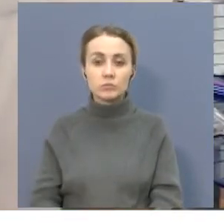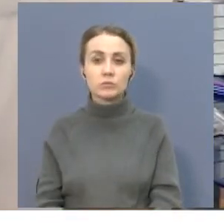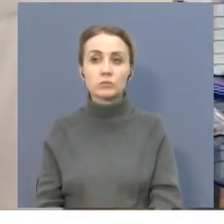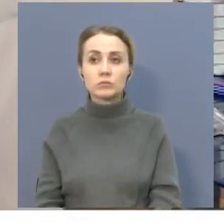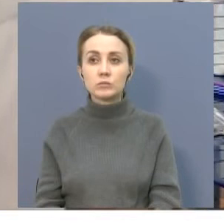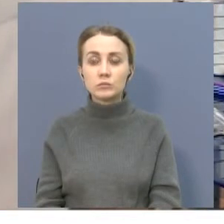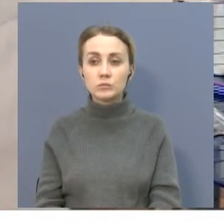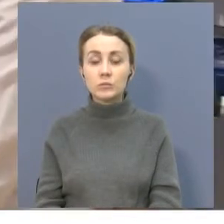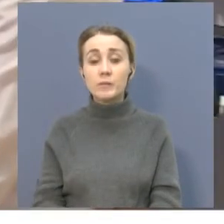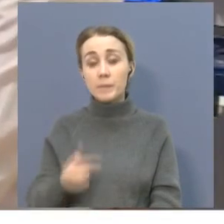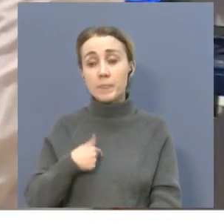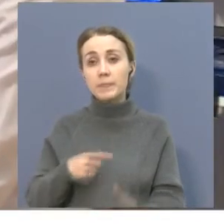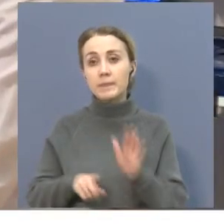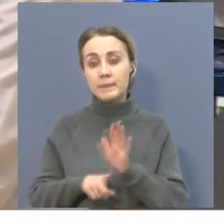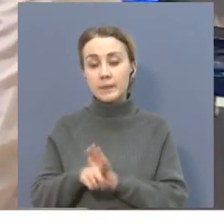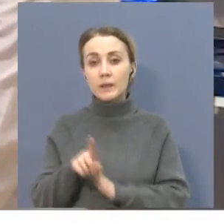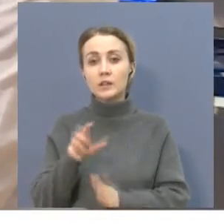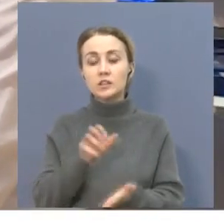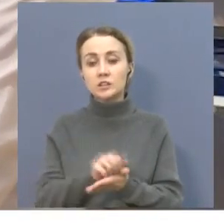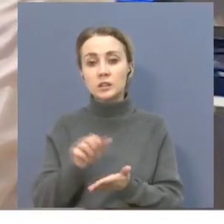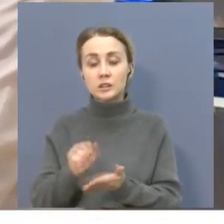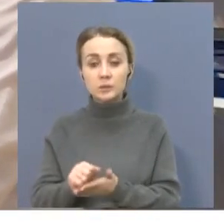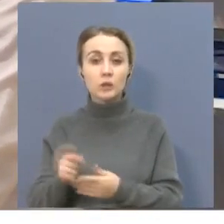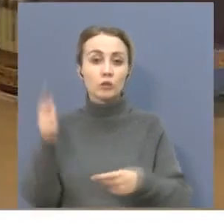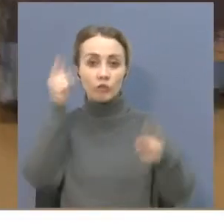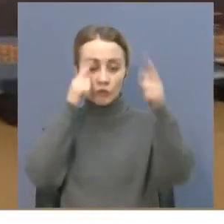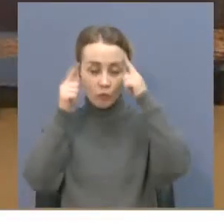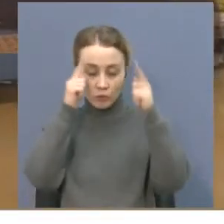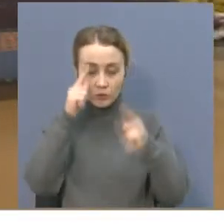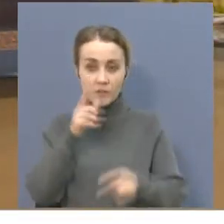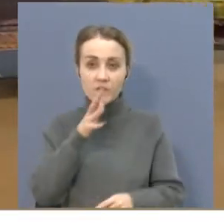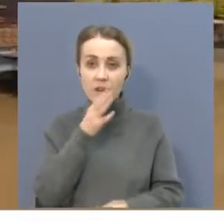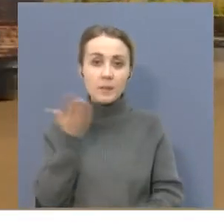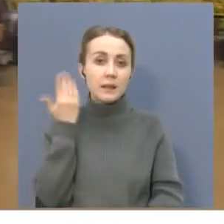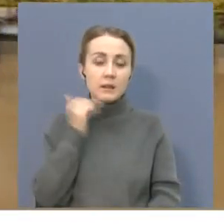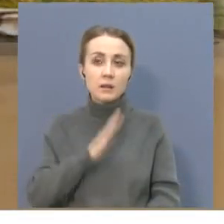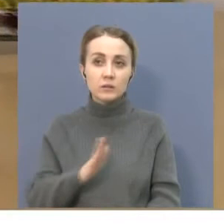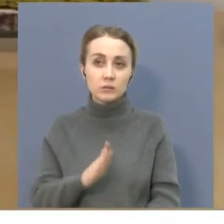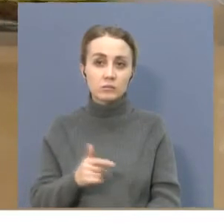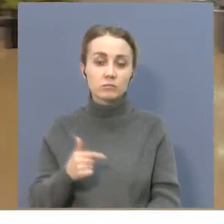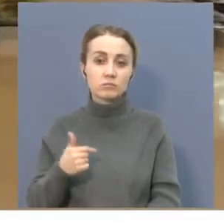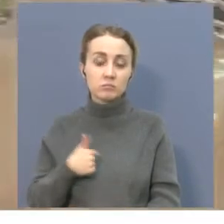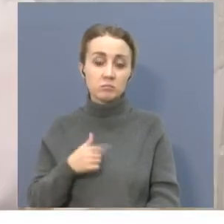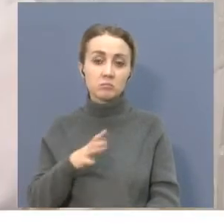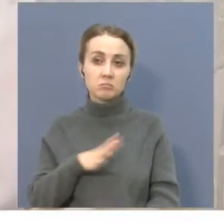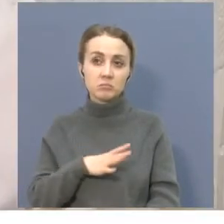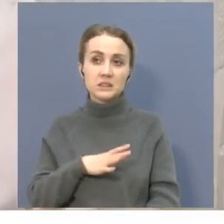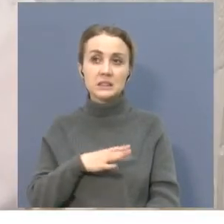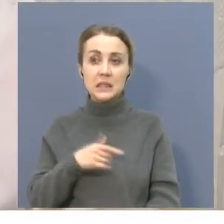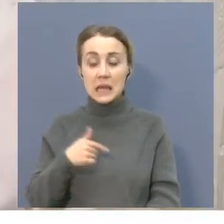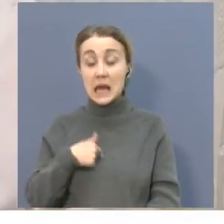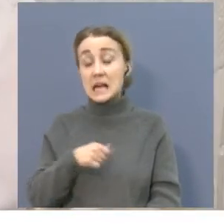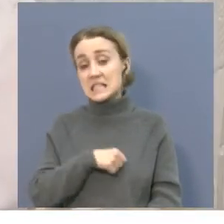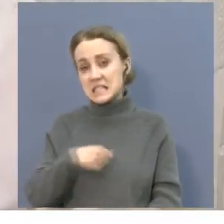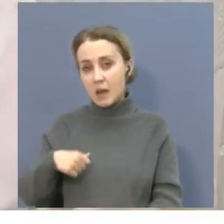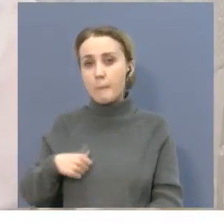Міне, содан бері Зауырбек маймақ дертімен ауыратын өзіндей балаларға көмек көрсетіп жәрдемдесуді мақсат еткен. Я хочу,